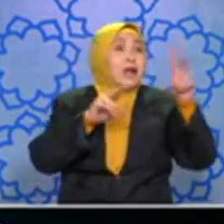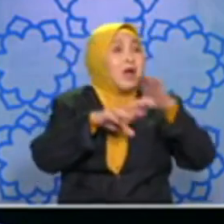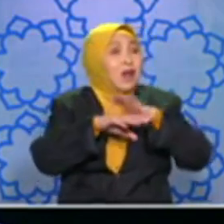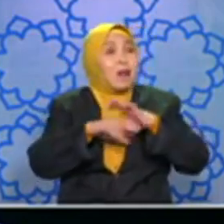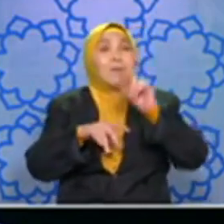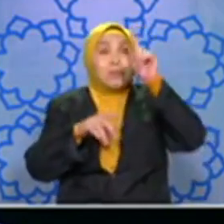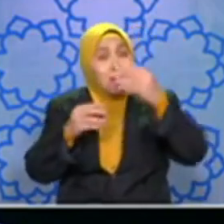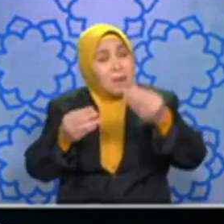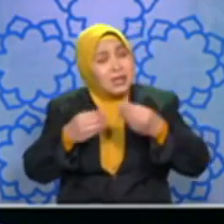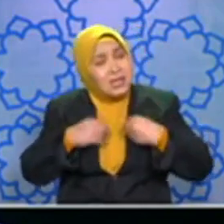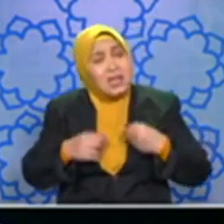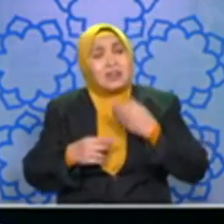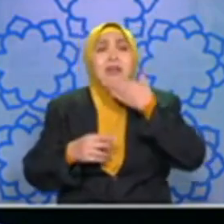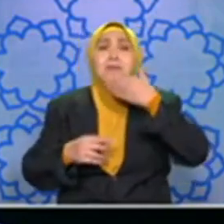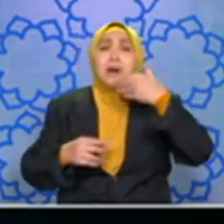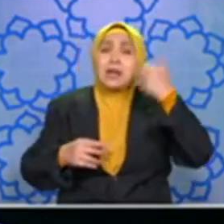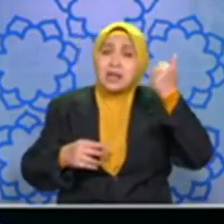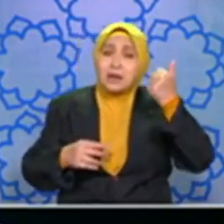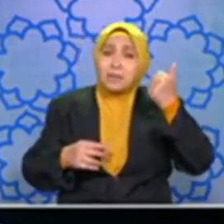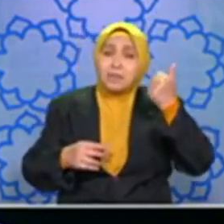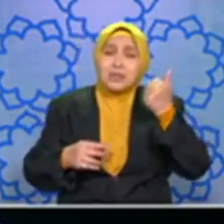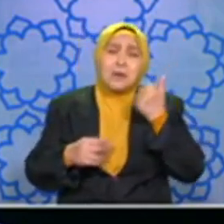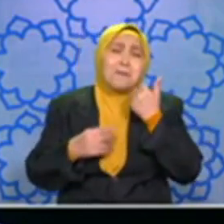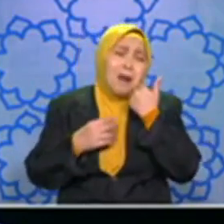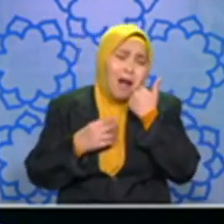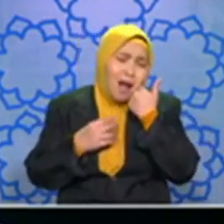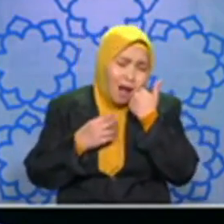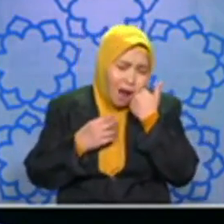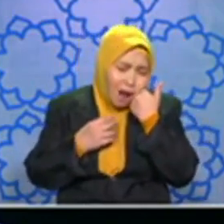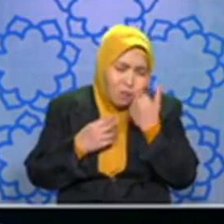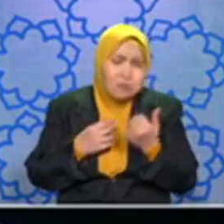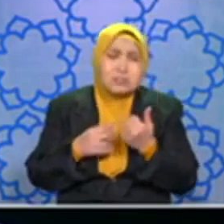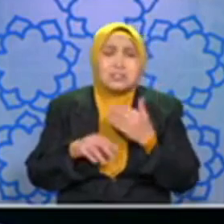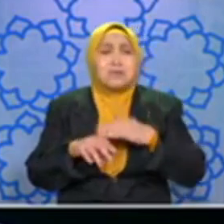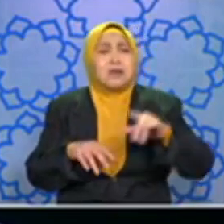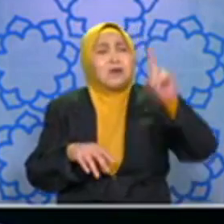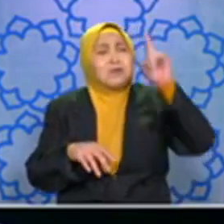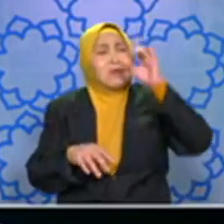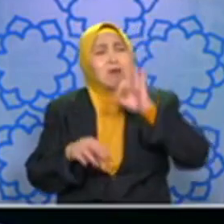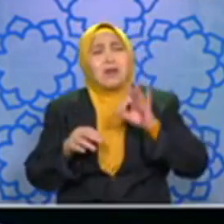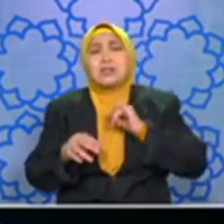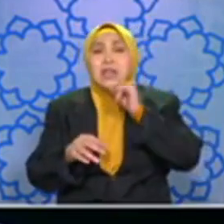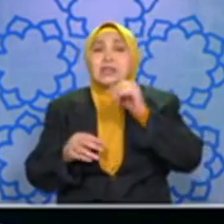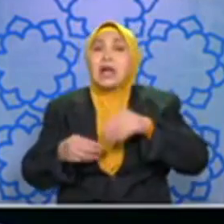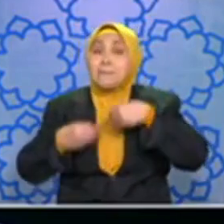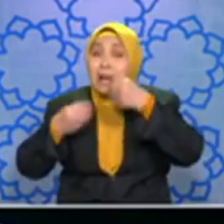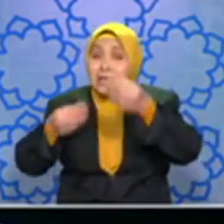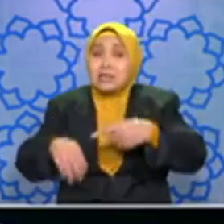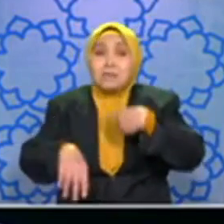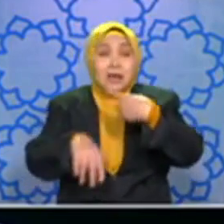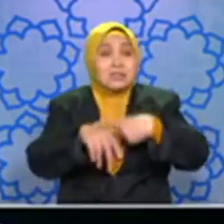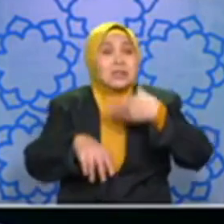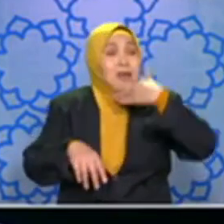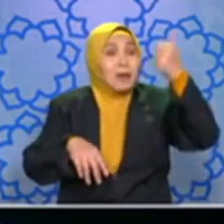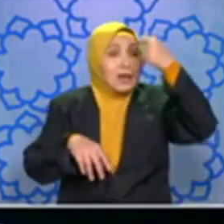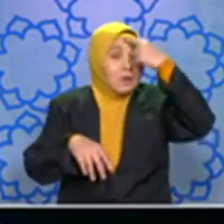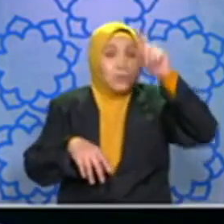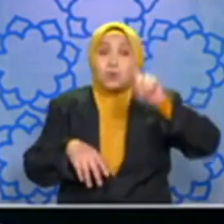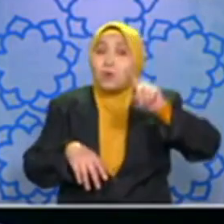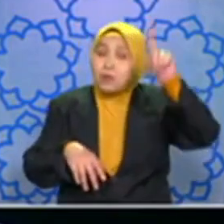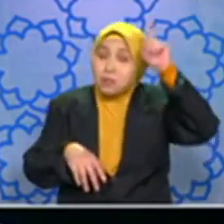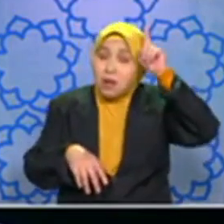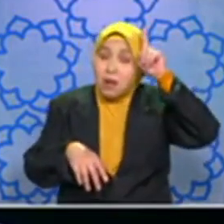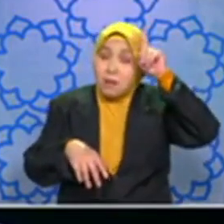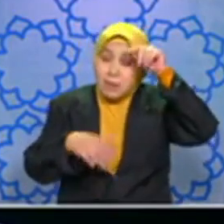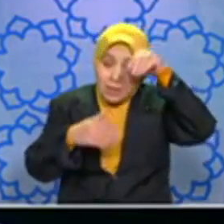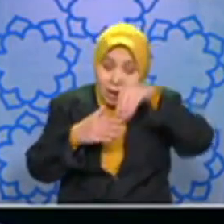yang terbaik. Ya Allah, segannya saya ni kalau saya tak beri masa terbaik untuk-Mu ya Allah, mendalami